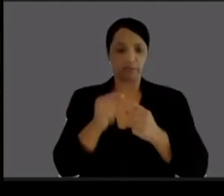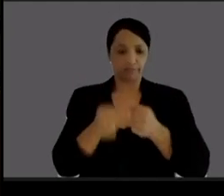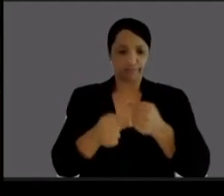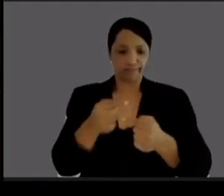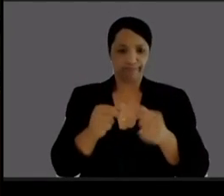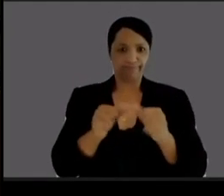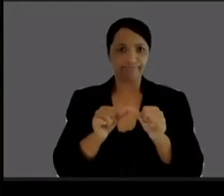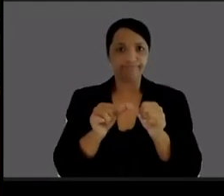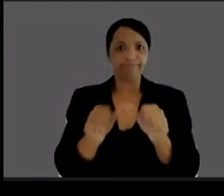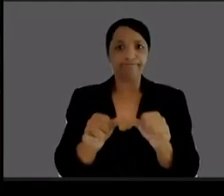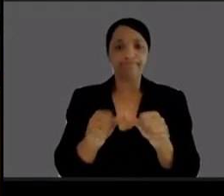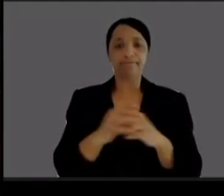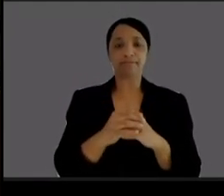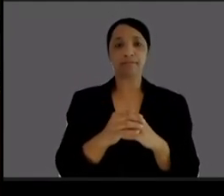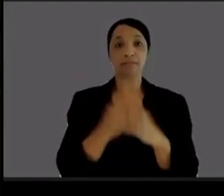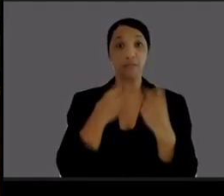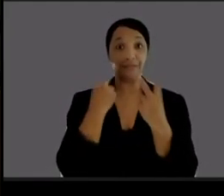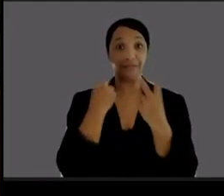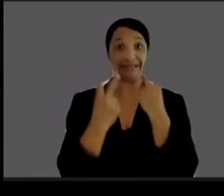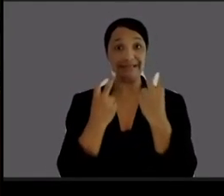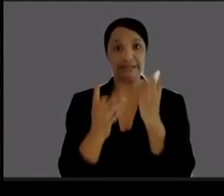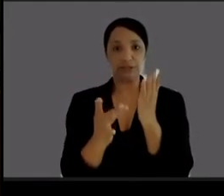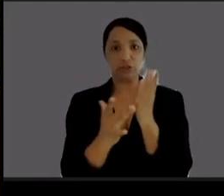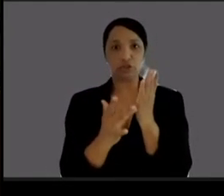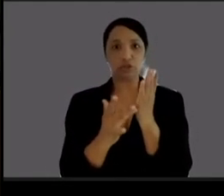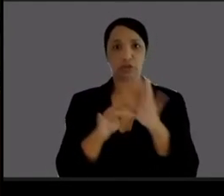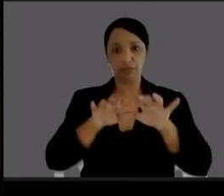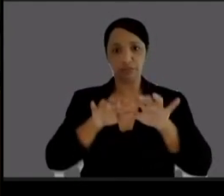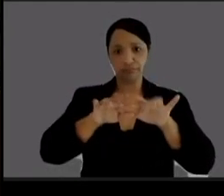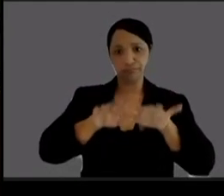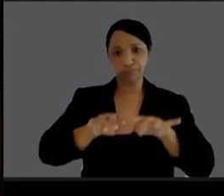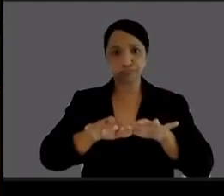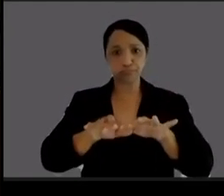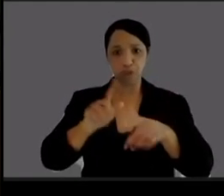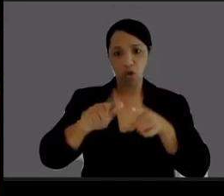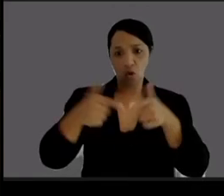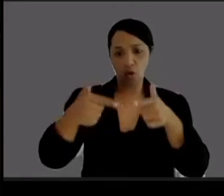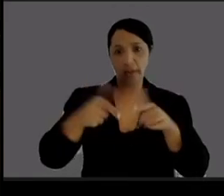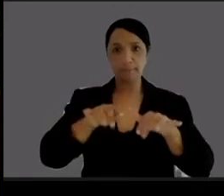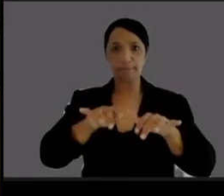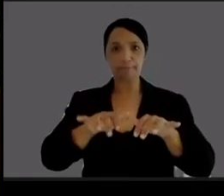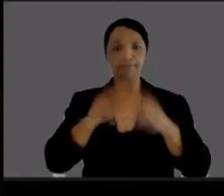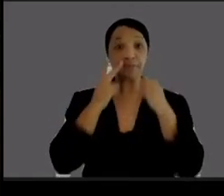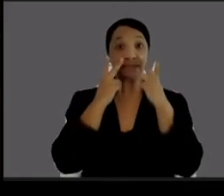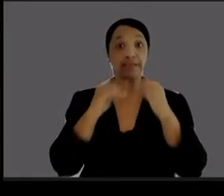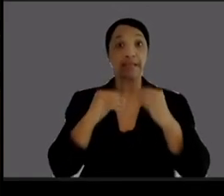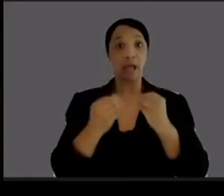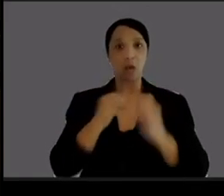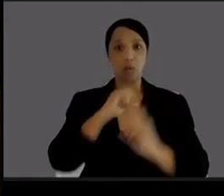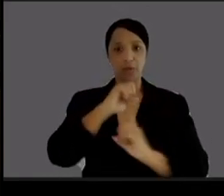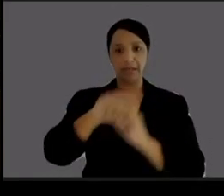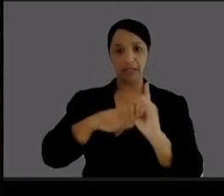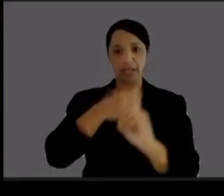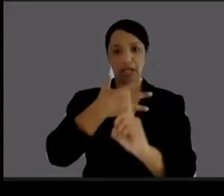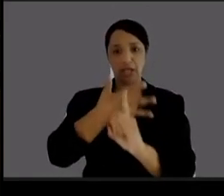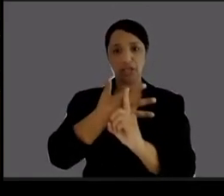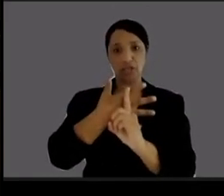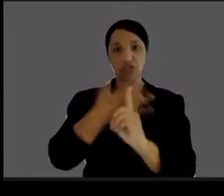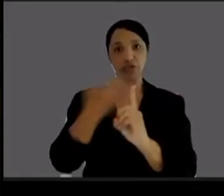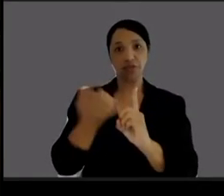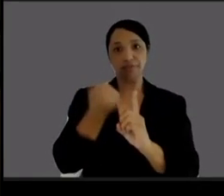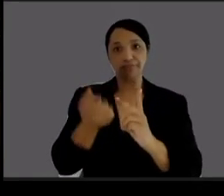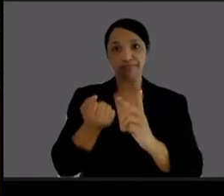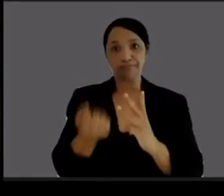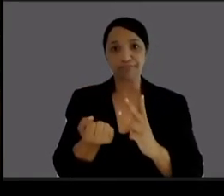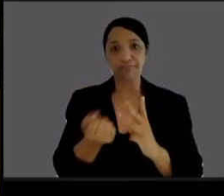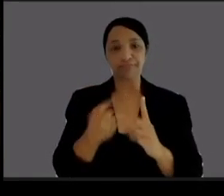急増する危機そして拡大する分断に対応しています皆様のご努力はいまして需要になっていますえ